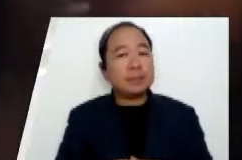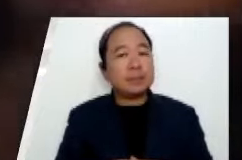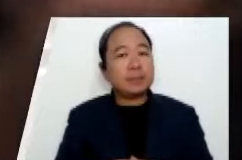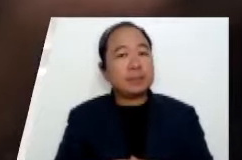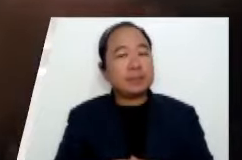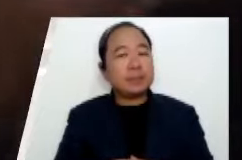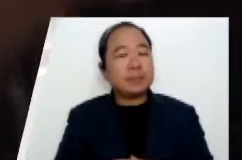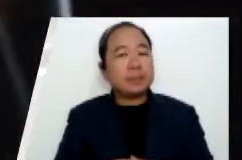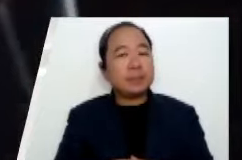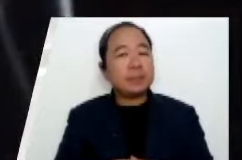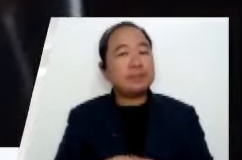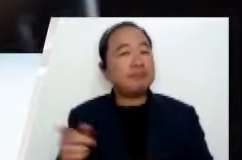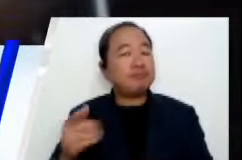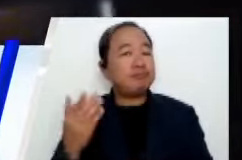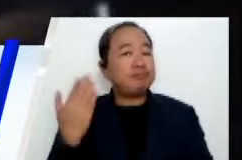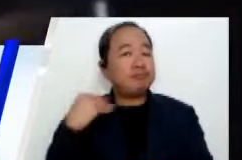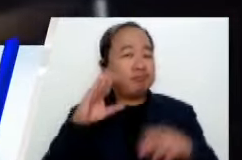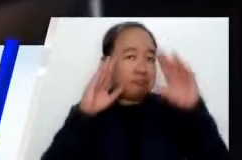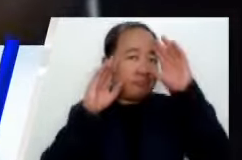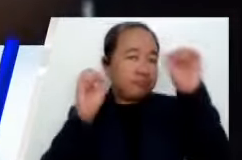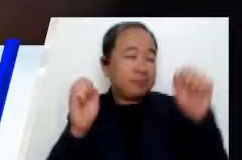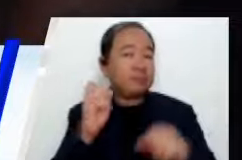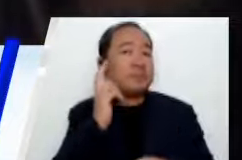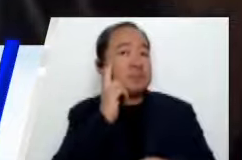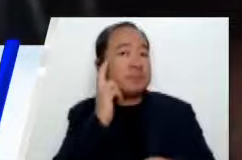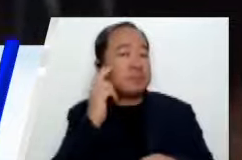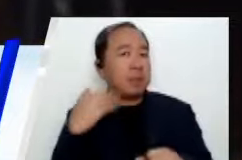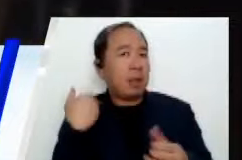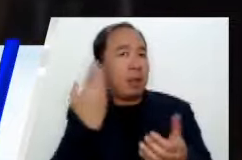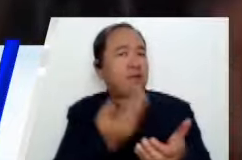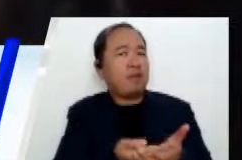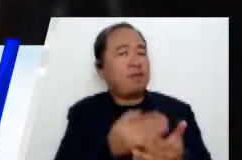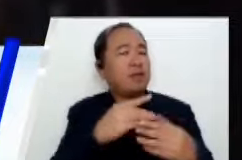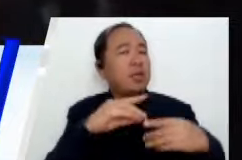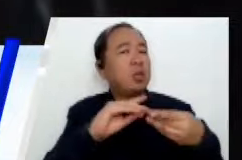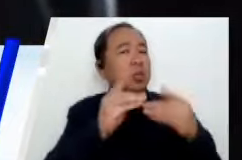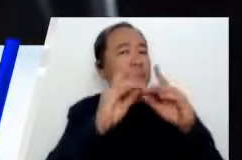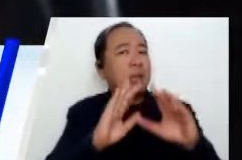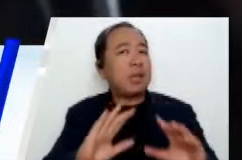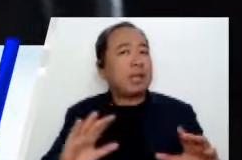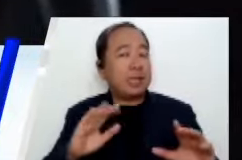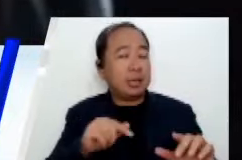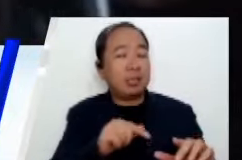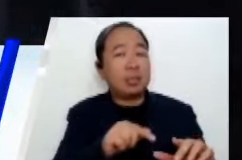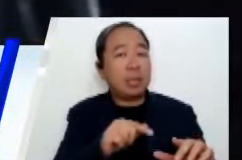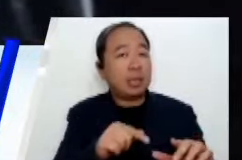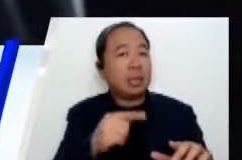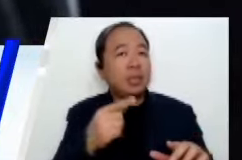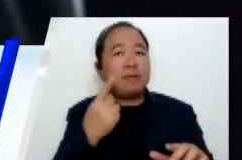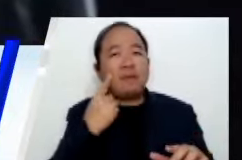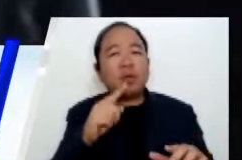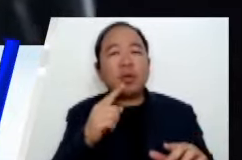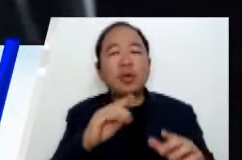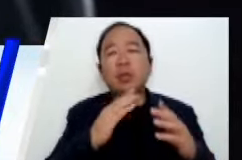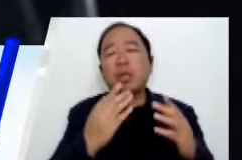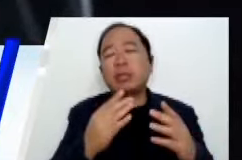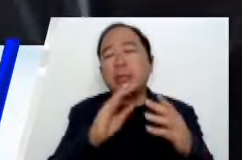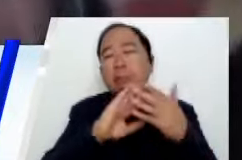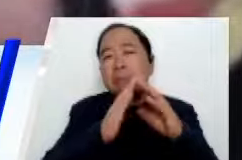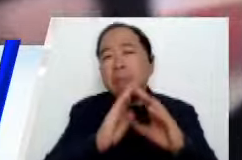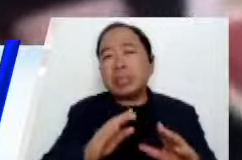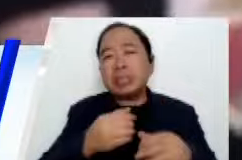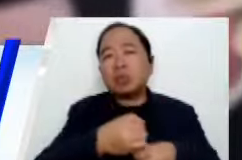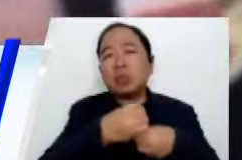Dumating si dating Pangulong Rodrigo Duterte sa Dumaguete City, Negros Oriental para sa isang peace rally sa Freedom Park ng